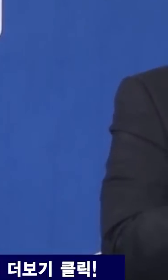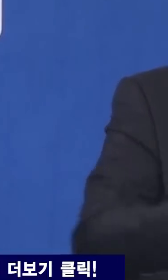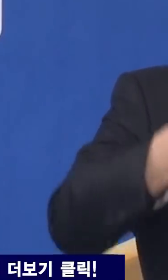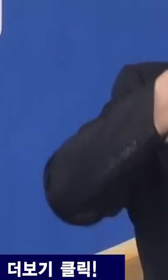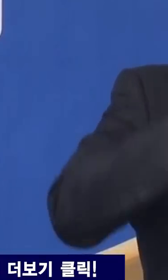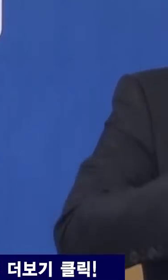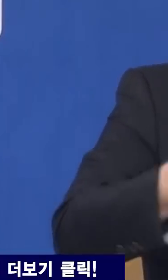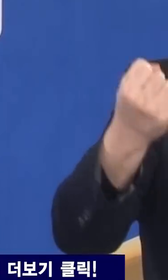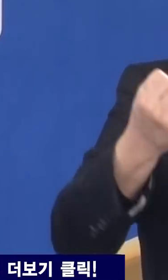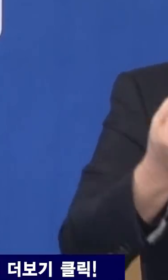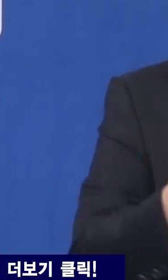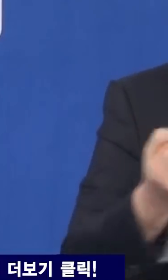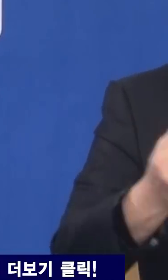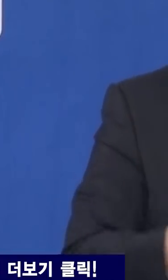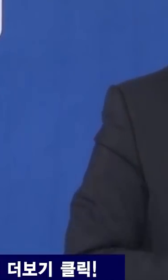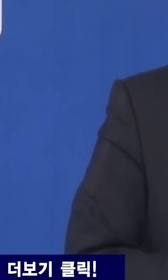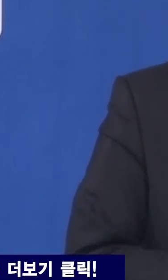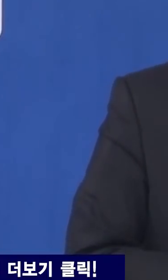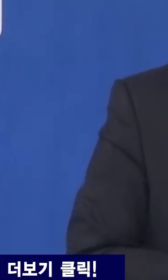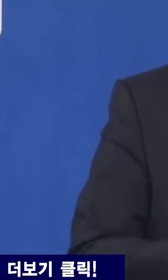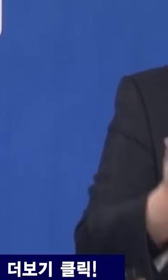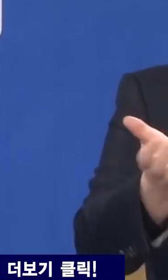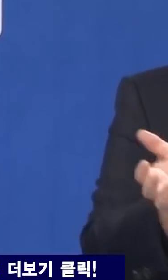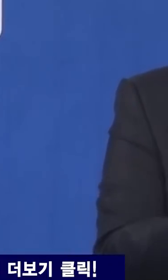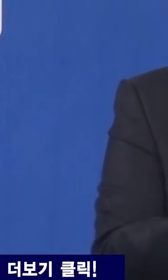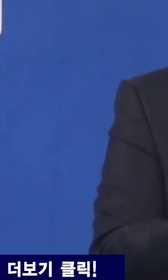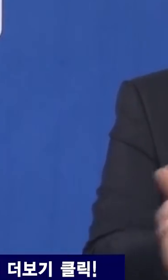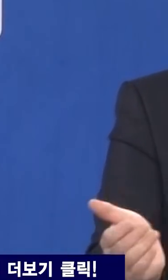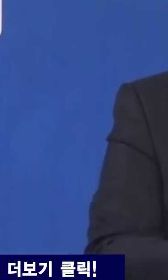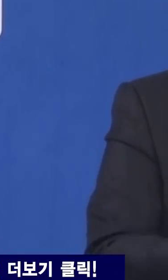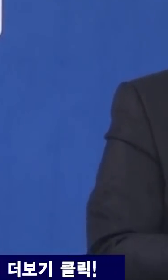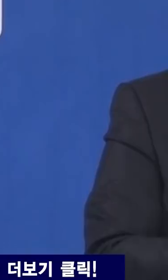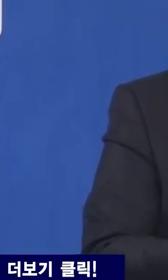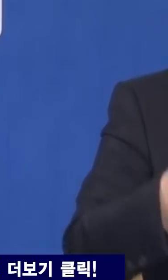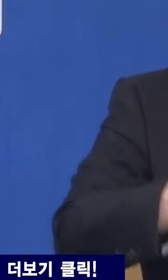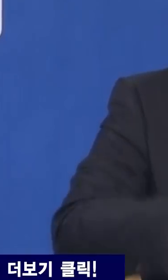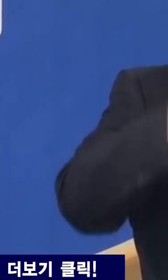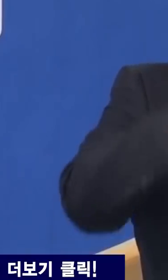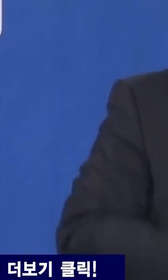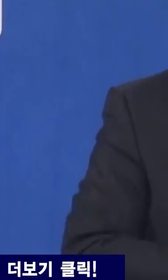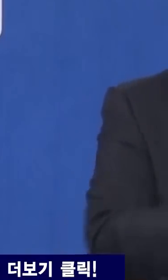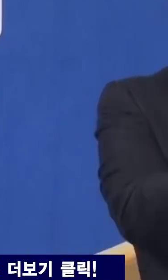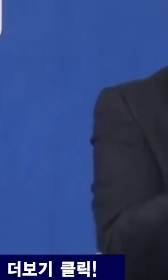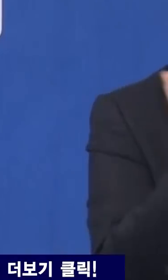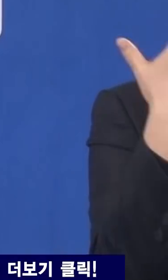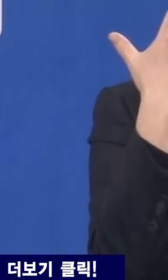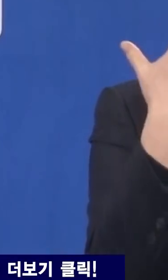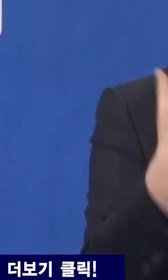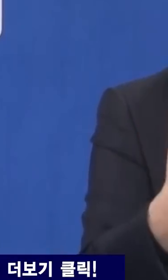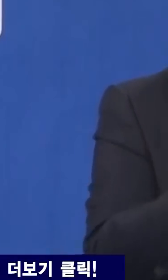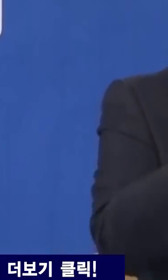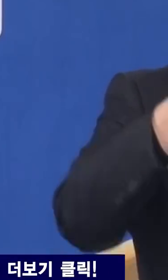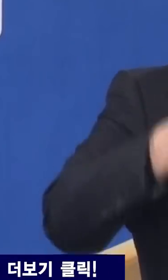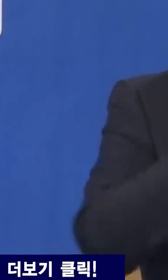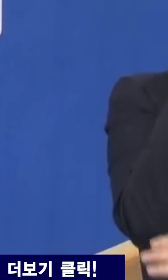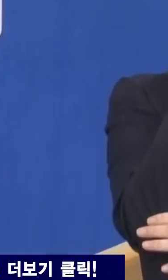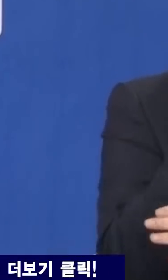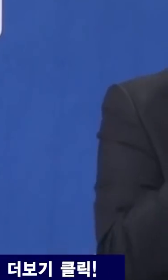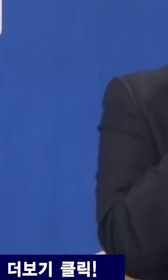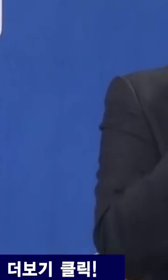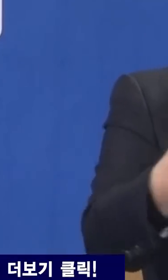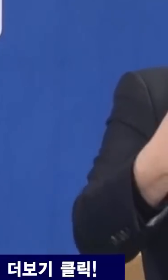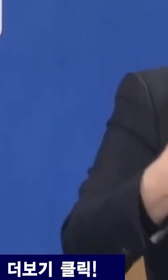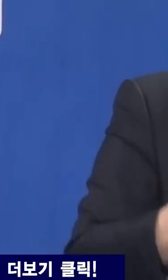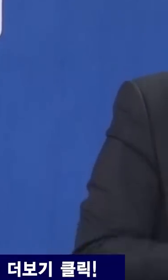수익을 나눠먹은 50억 클럽으로 막을 내렸습니다. 그럼에도 윤 후보는 여전히 대장동 썩은 내